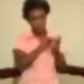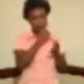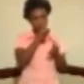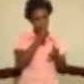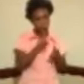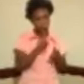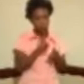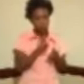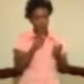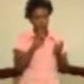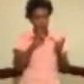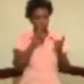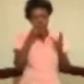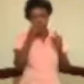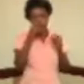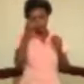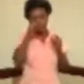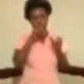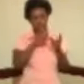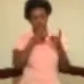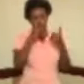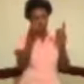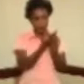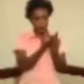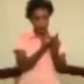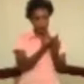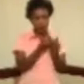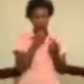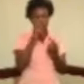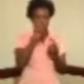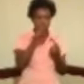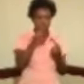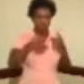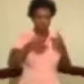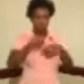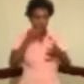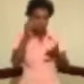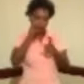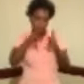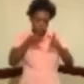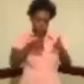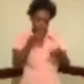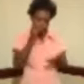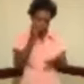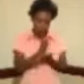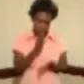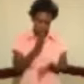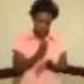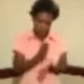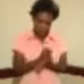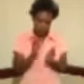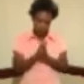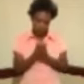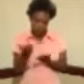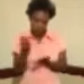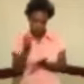gens d'identifier, puis identifier priorité, besoin eux-mêmes, et à partir de ça.